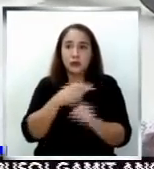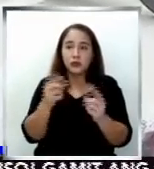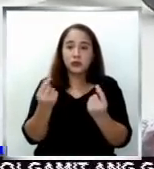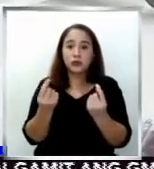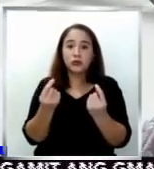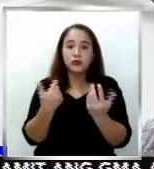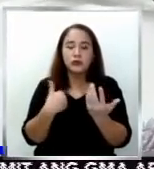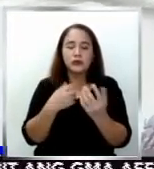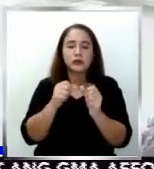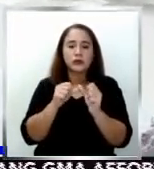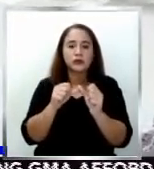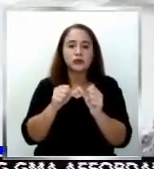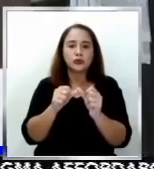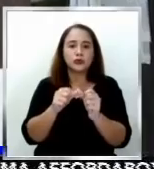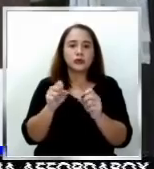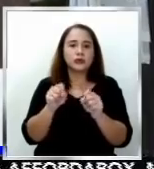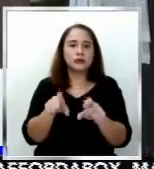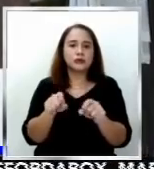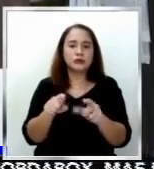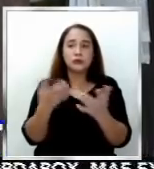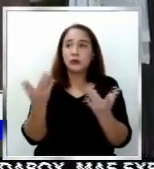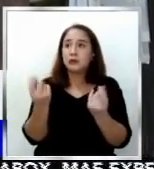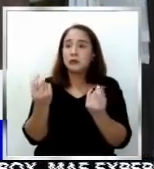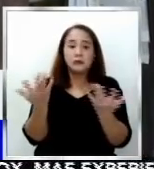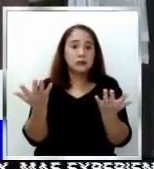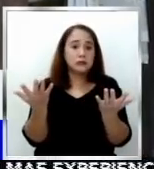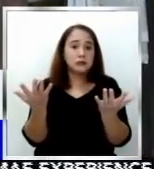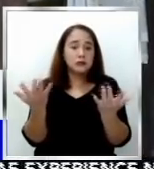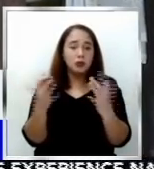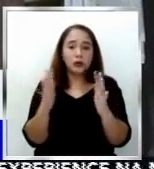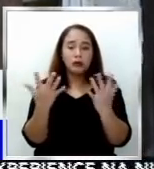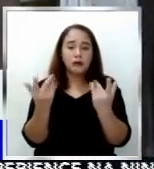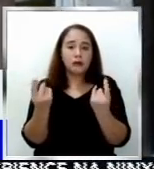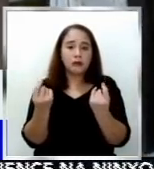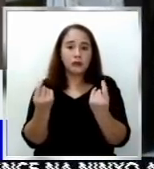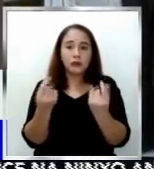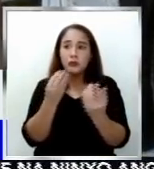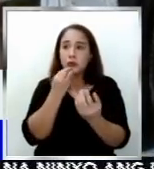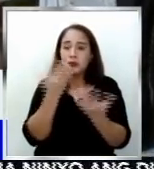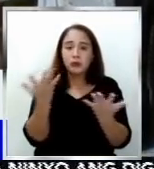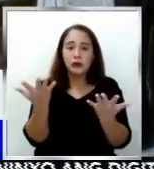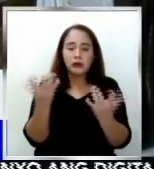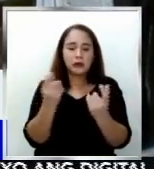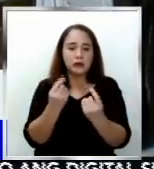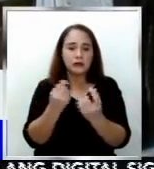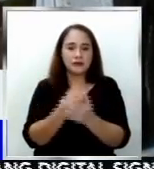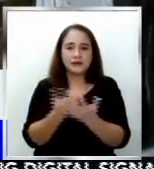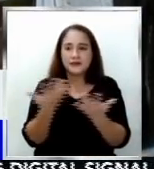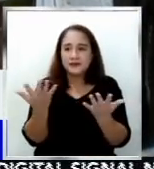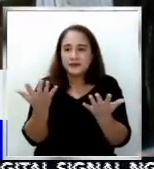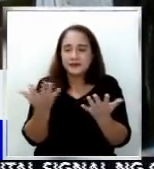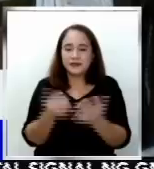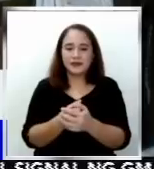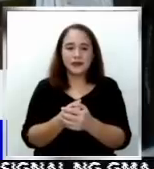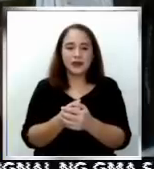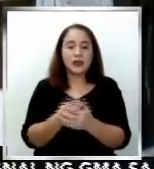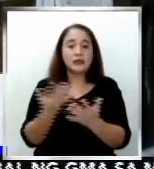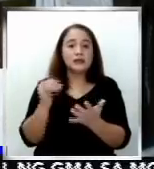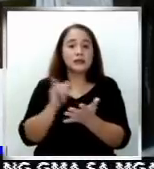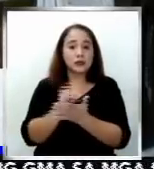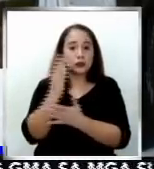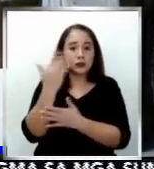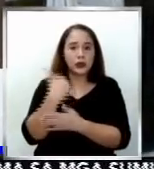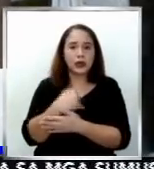ang pagtitinda. Wala po kaming kakainin. Wala po kaming kaya po kahit sa mababang